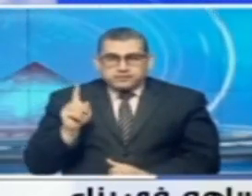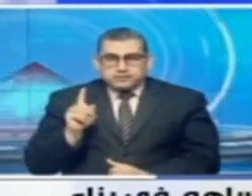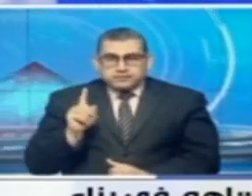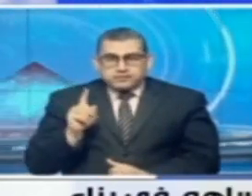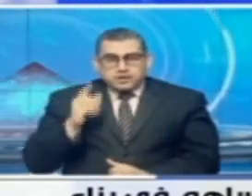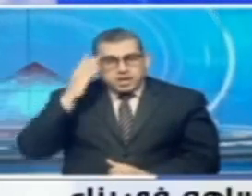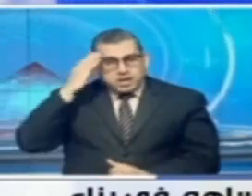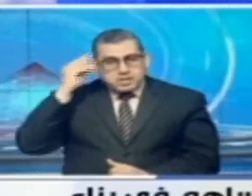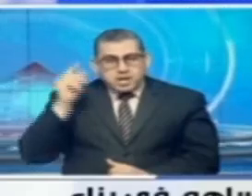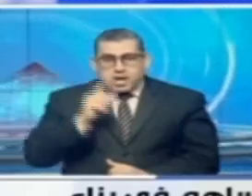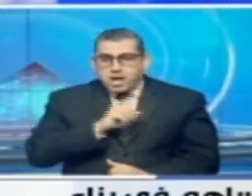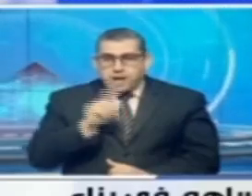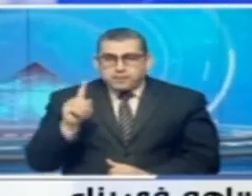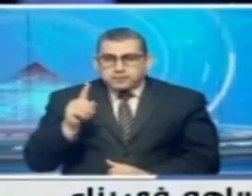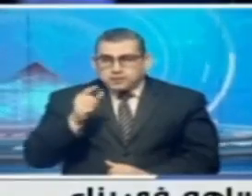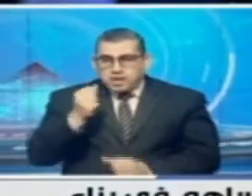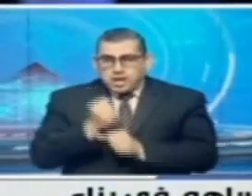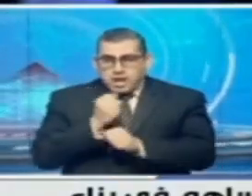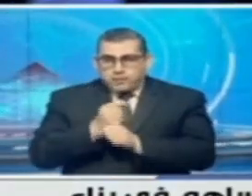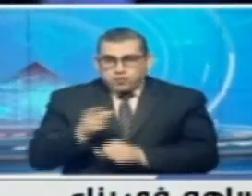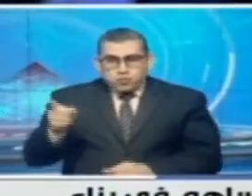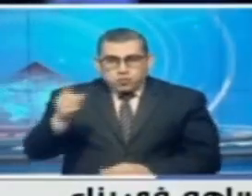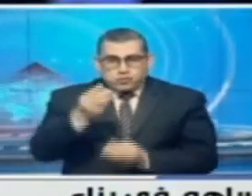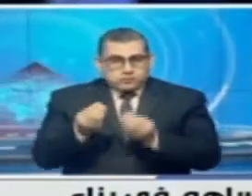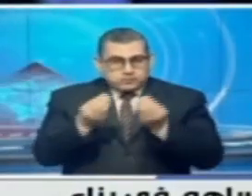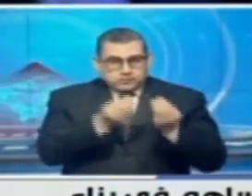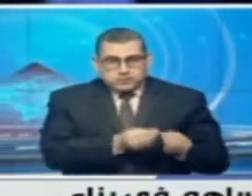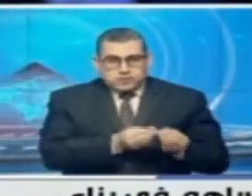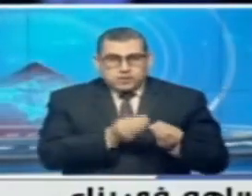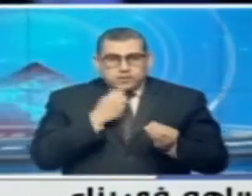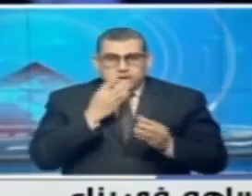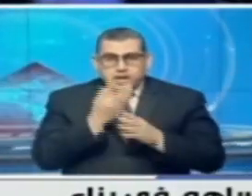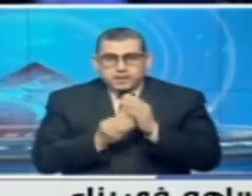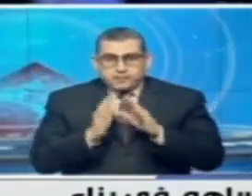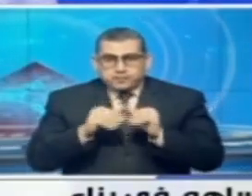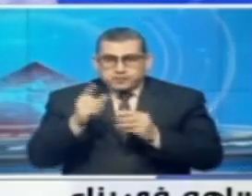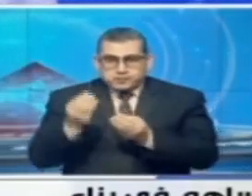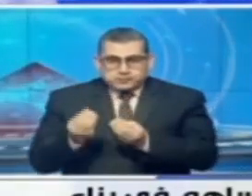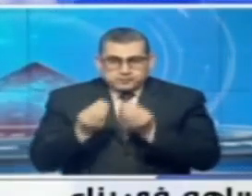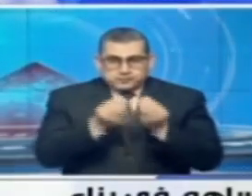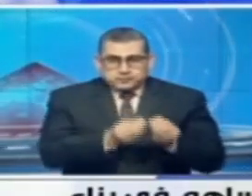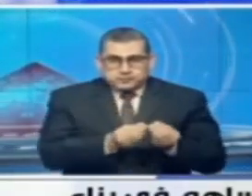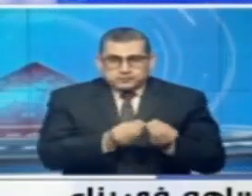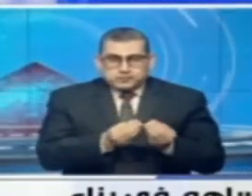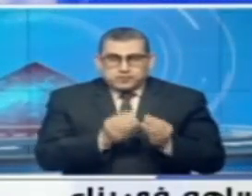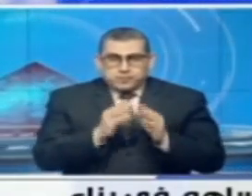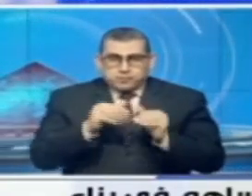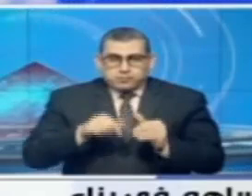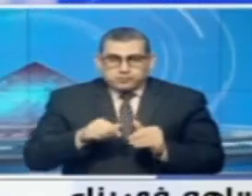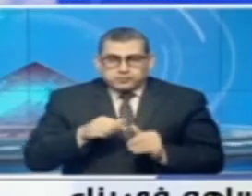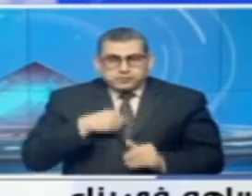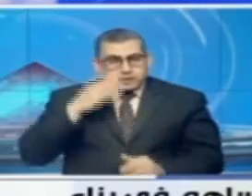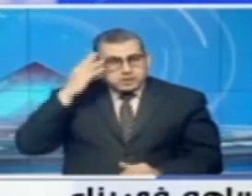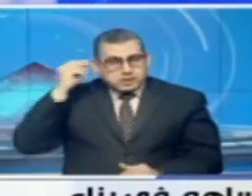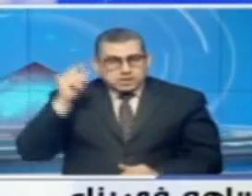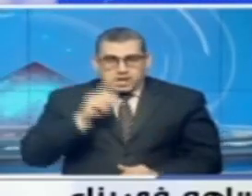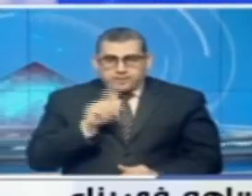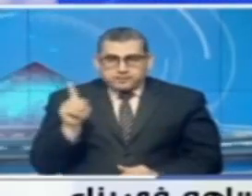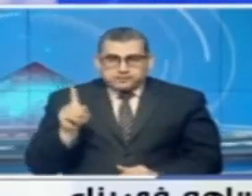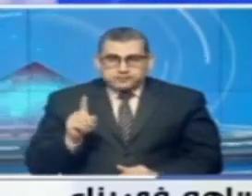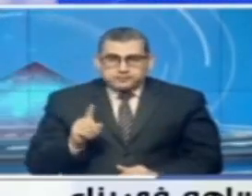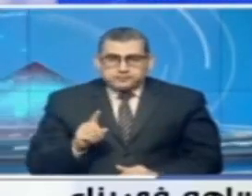ابدا اللي انتم عملتوه وقدمتوه بابنائكم لهذا الوطن، مش هننسى.